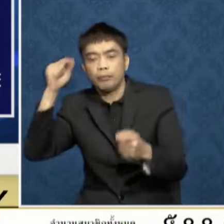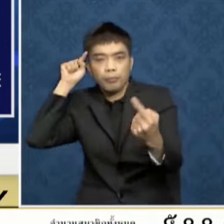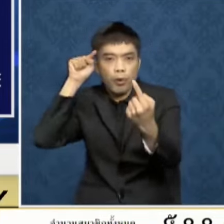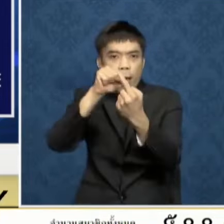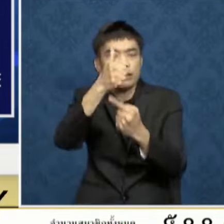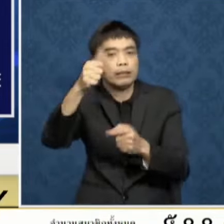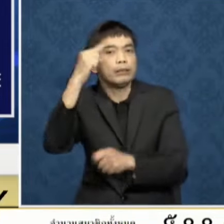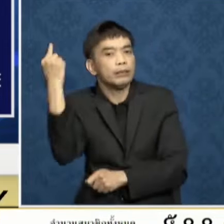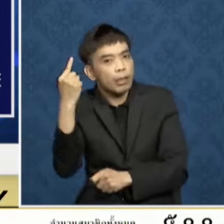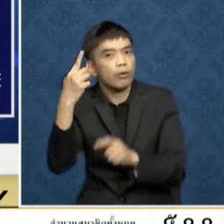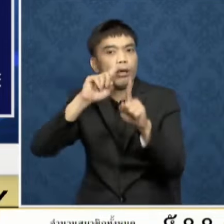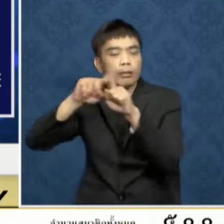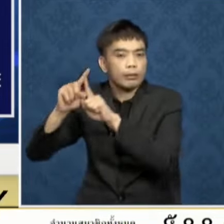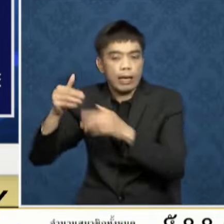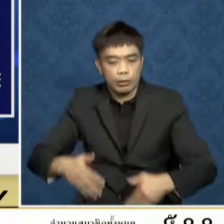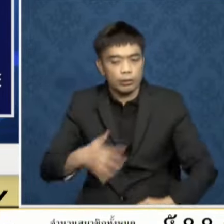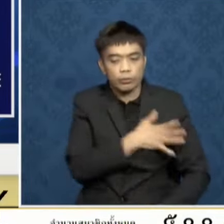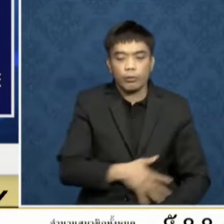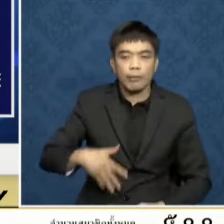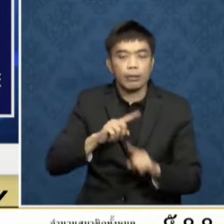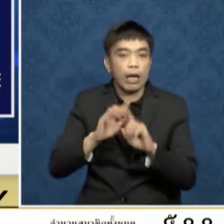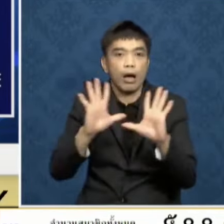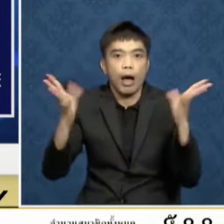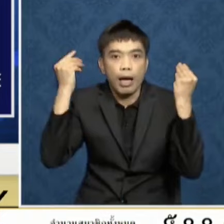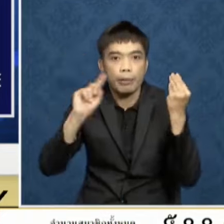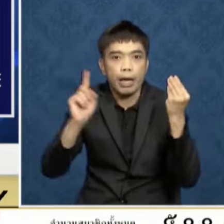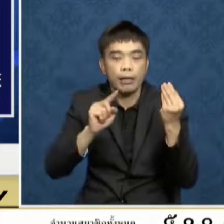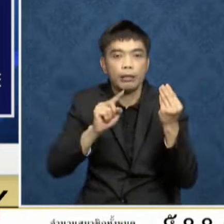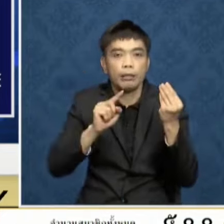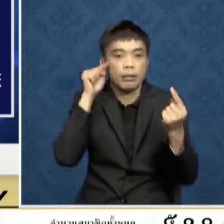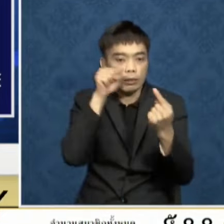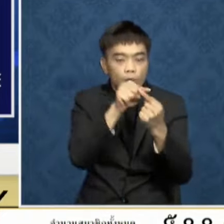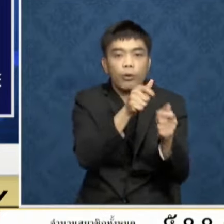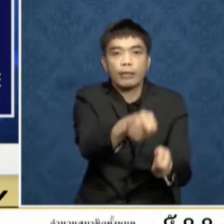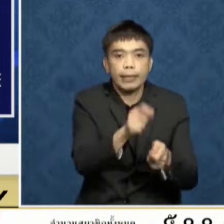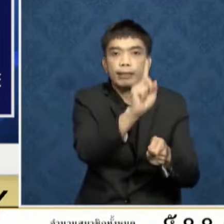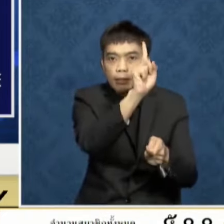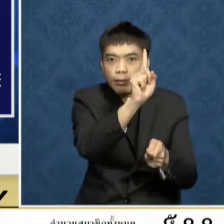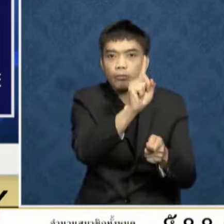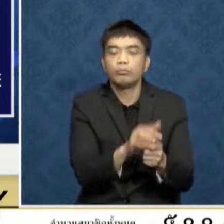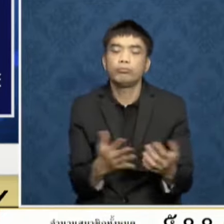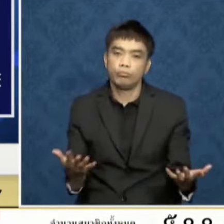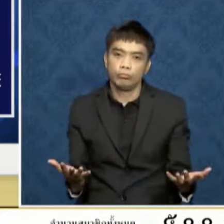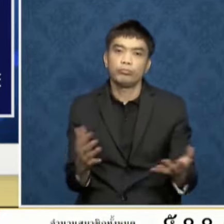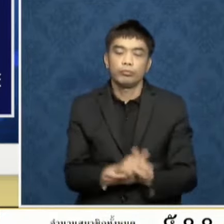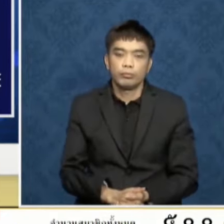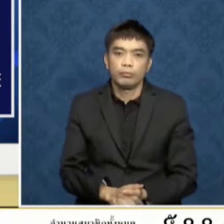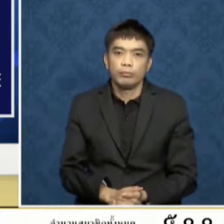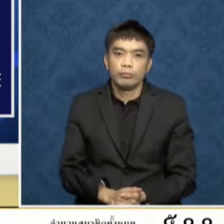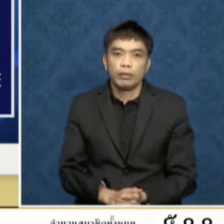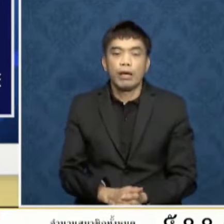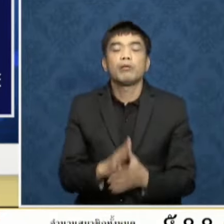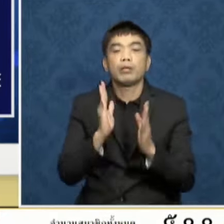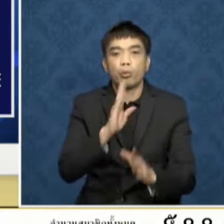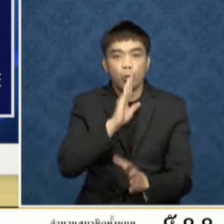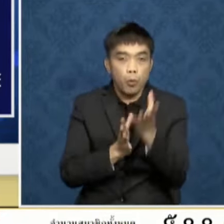หมายหายไปไหนหมดคะท่านประธานคะเราคงไม่สามารถที่จะนำแรงงานที่อยู่ในวิกฤตอ่านไม่ค่อยออกเขียนไม่